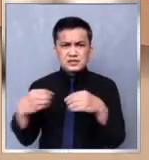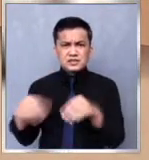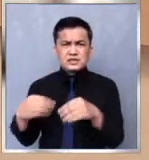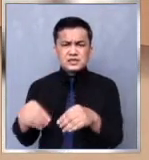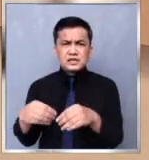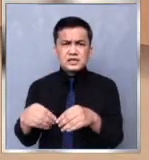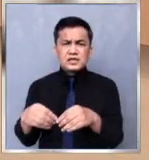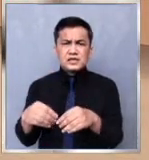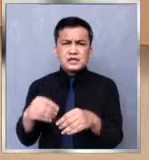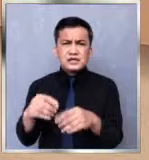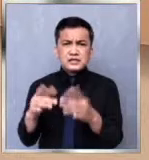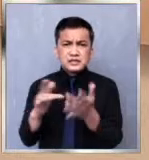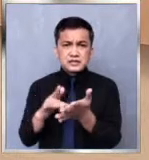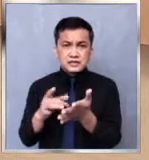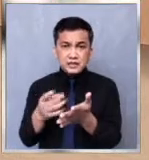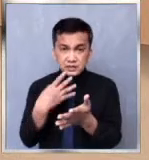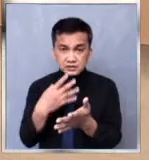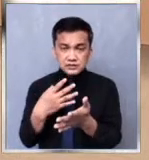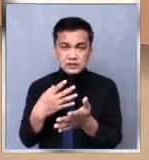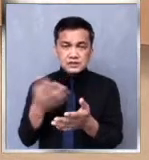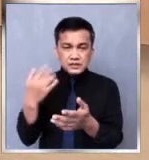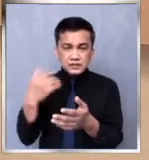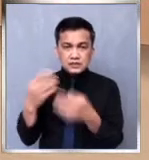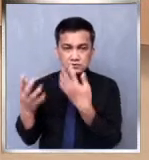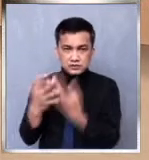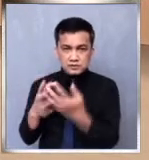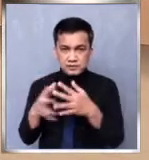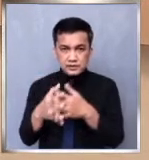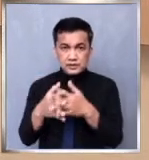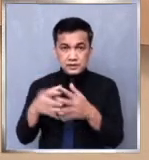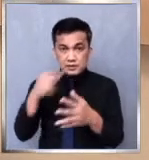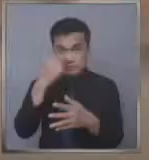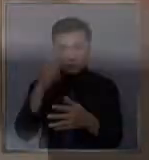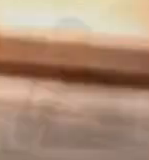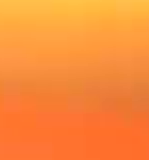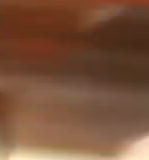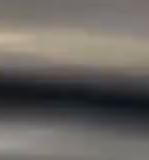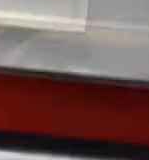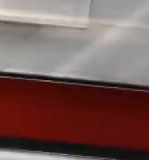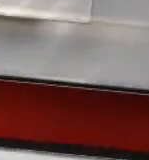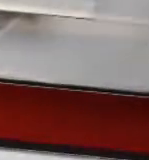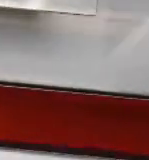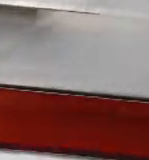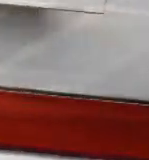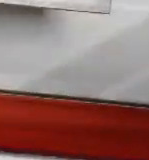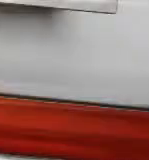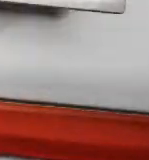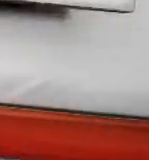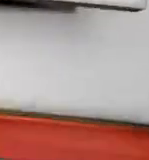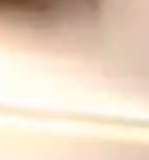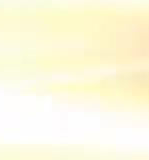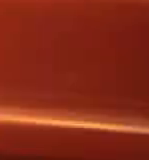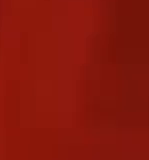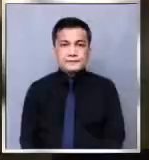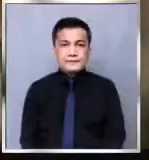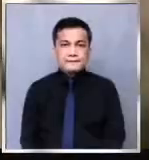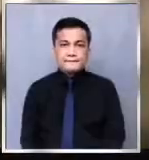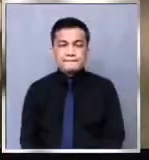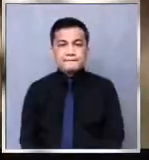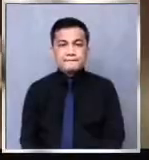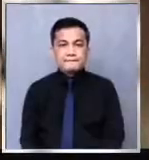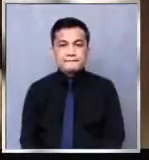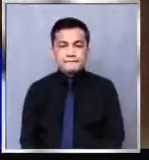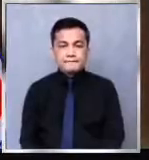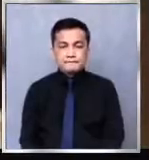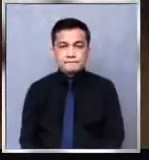sa Amerika dahil sa droga. Nakatutok si John Consulta, exclusive. Pagkabigay